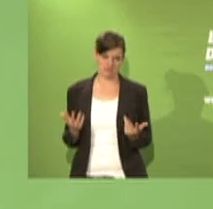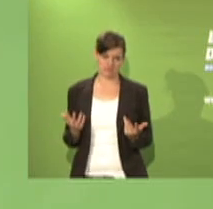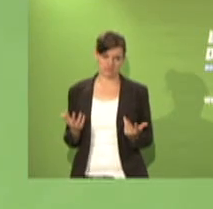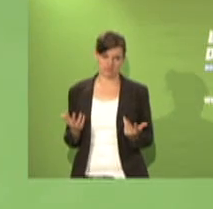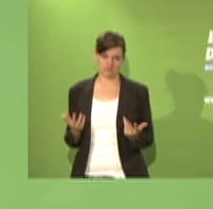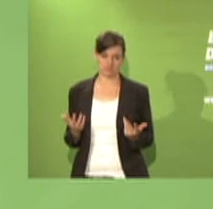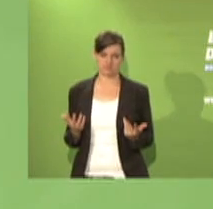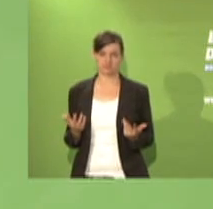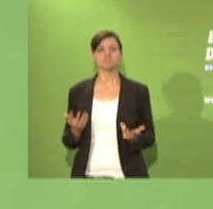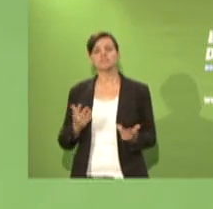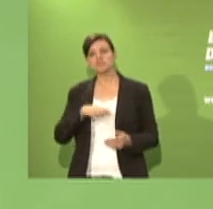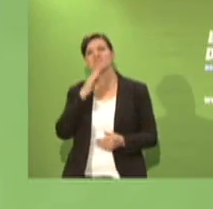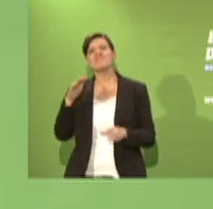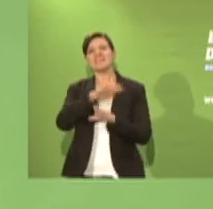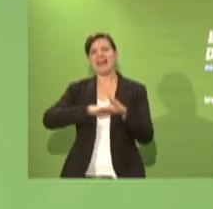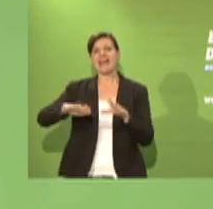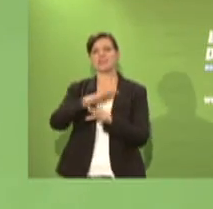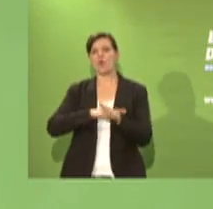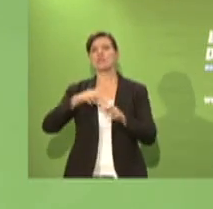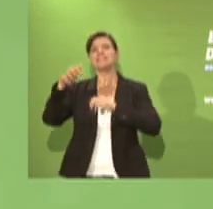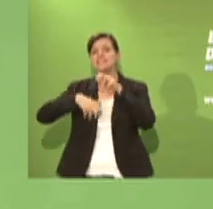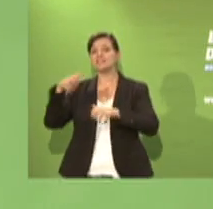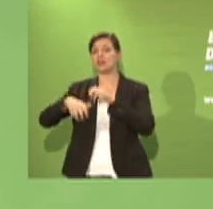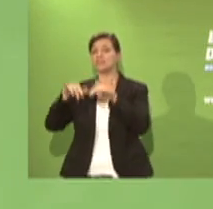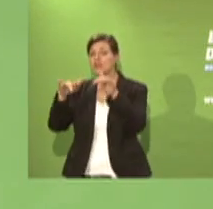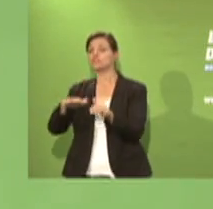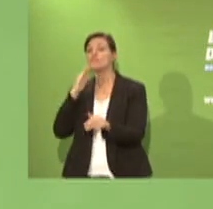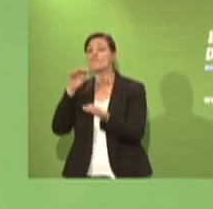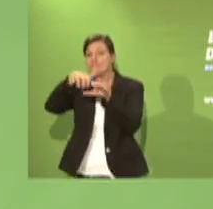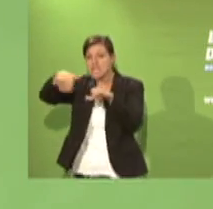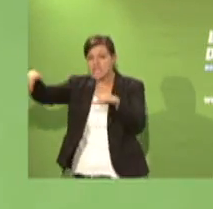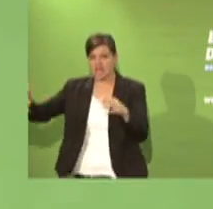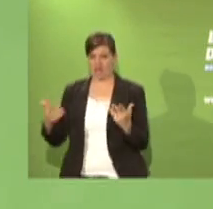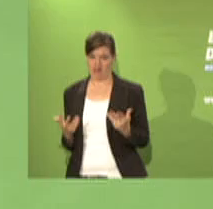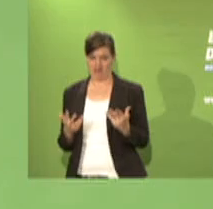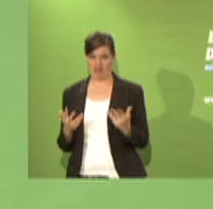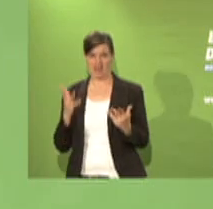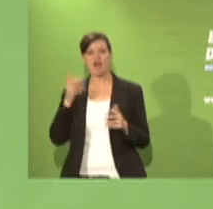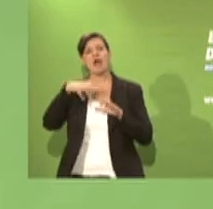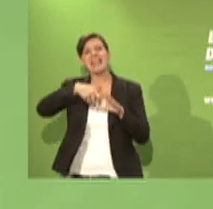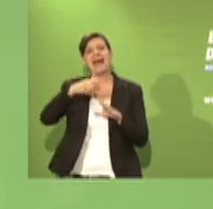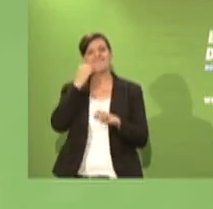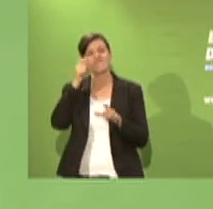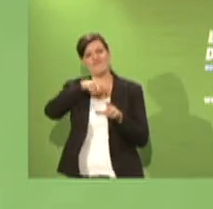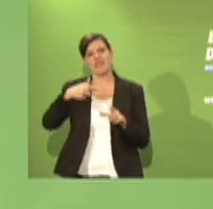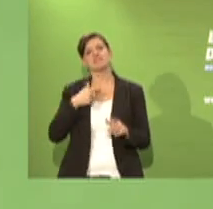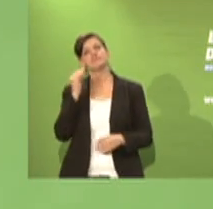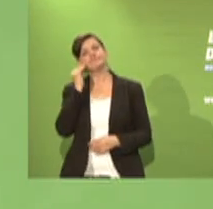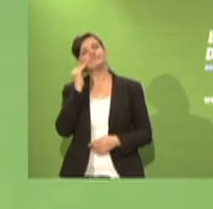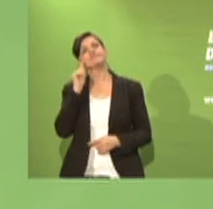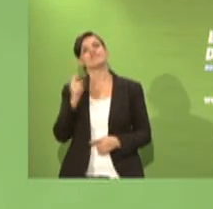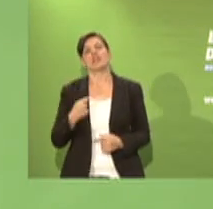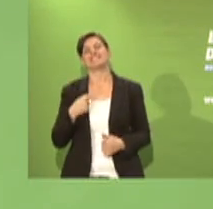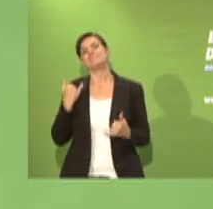Es werden in einigen Regionen viel zu viele Tiere gehalten. Und auch das gehört zur Wahrheit dazu. Es hat